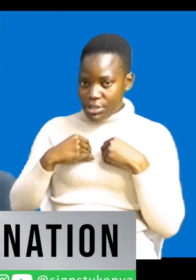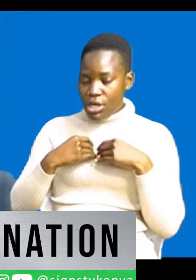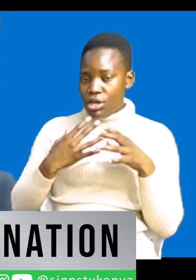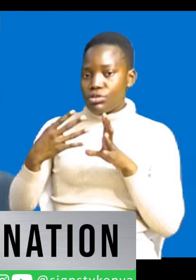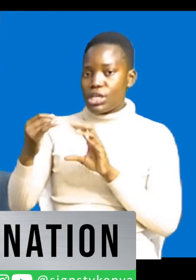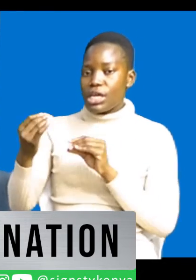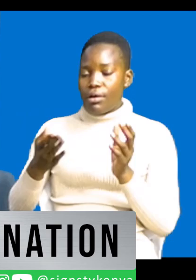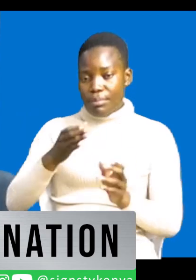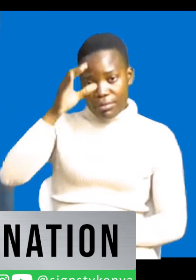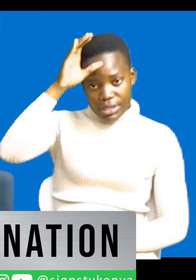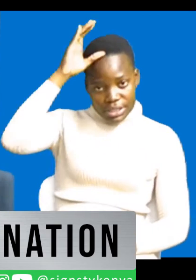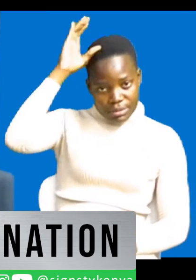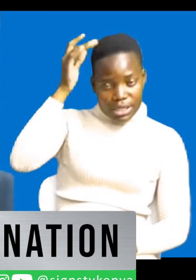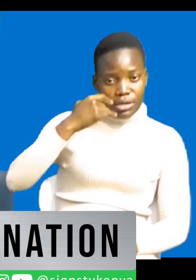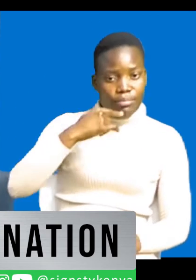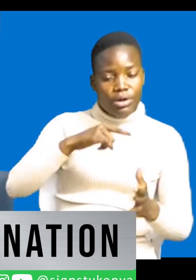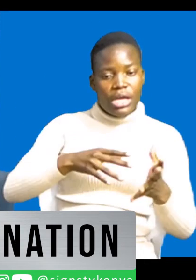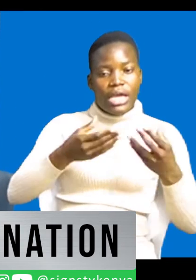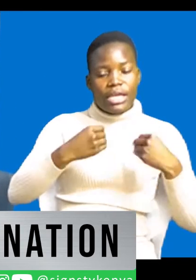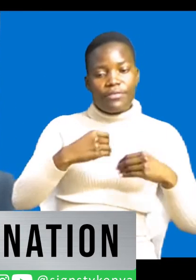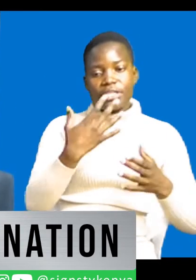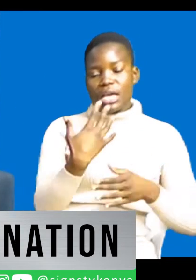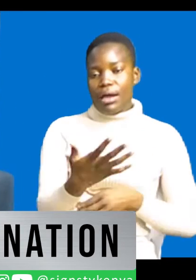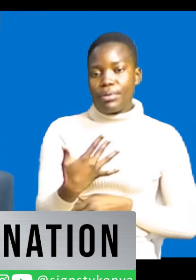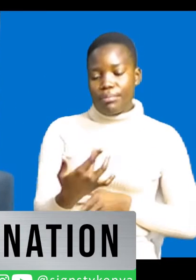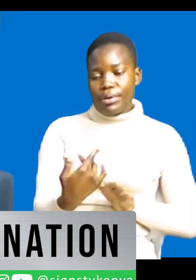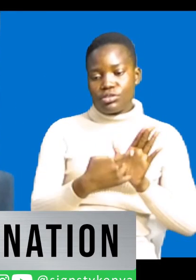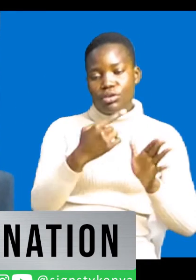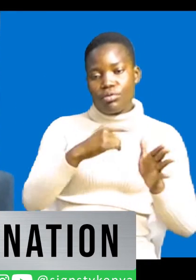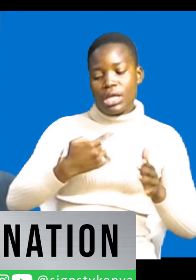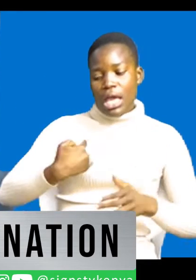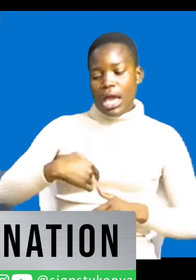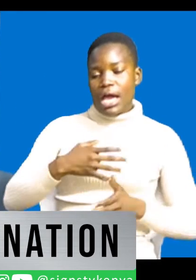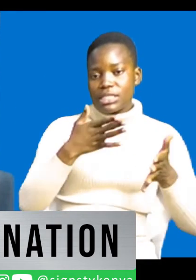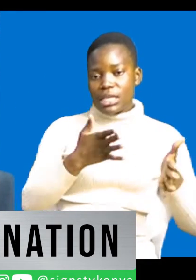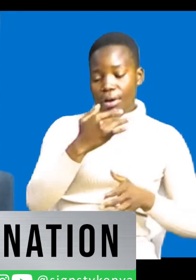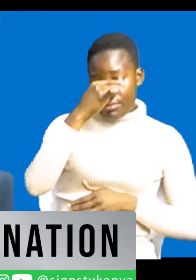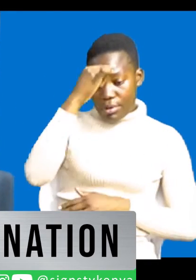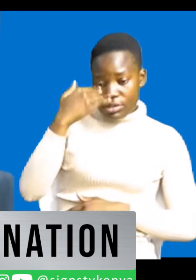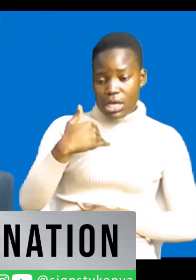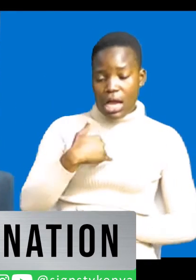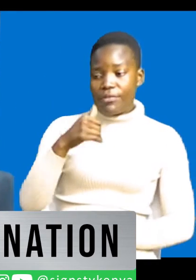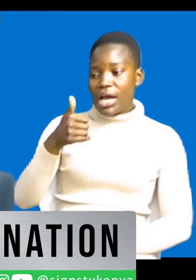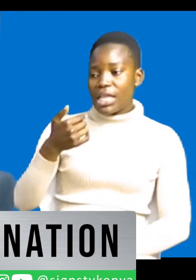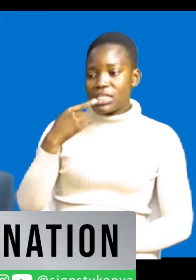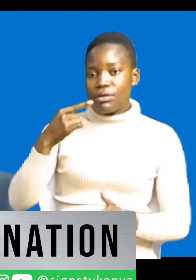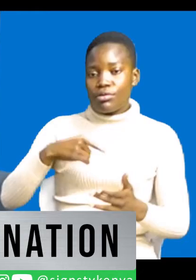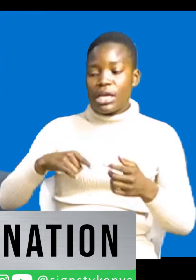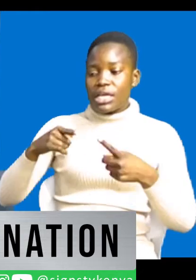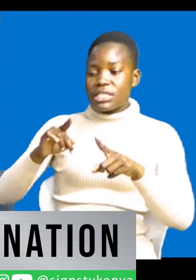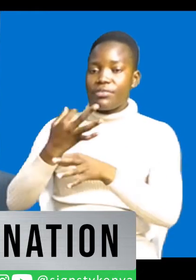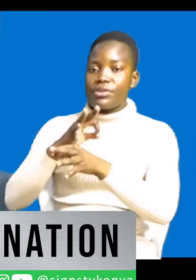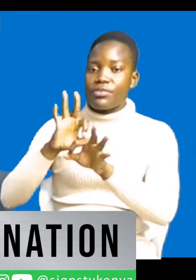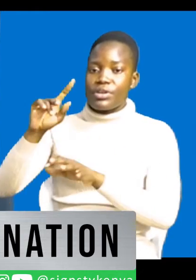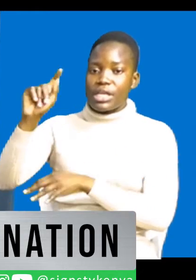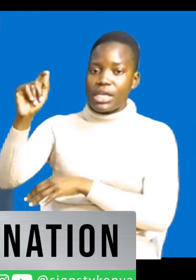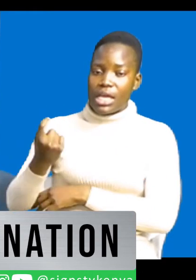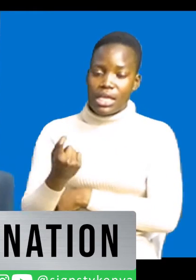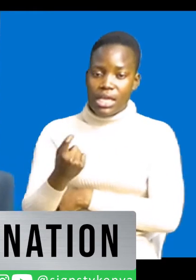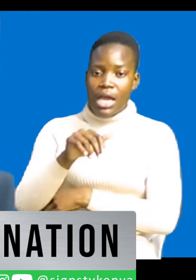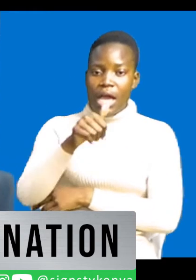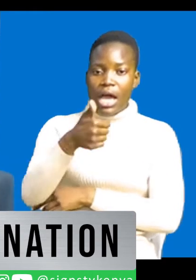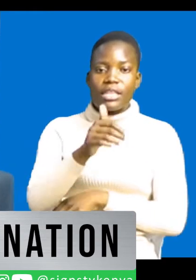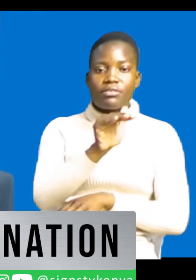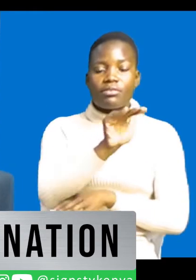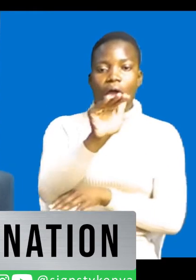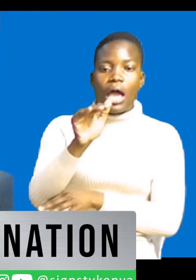Chebukati tupatie karatasi hapa ya kuonyesha tuko hapa. Kwa sababu kuna wengine wanasema ati yao ni Free Kenya, wengine wanaitisha pesa